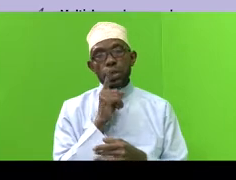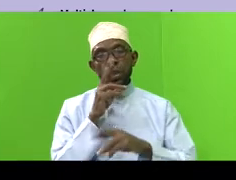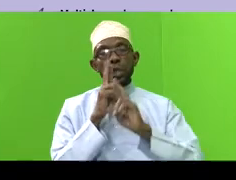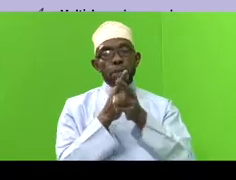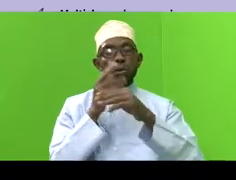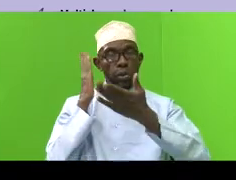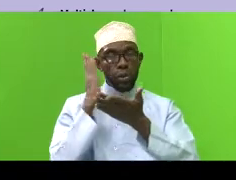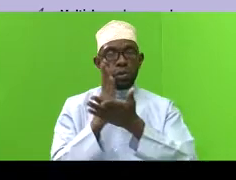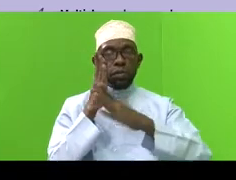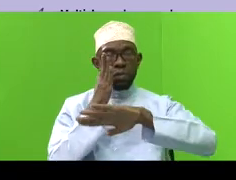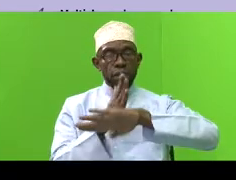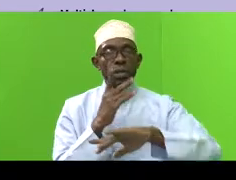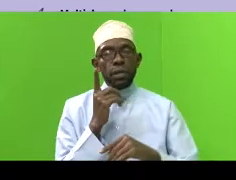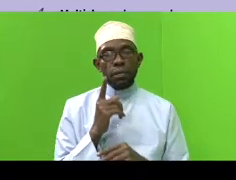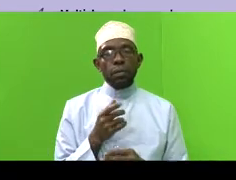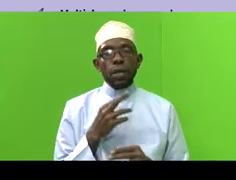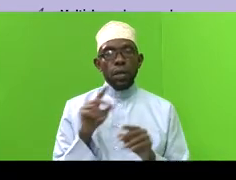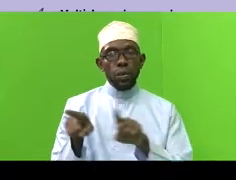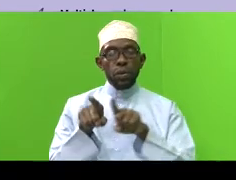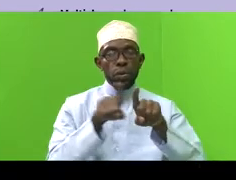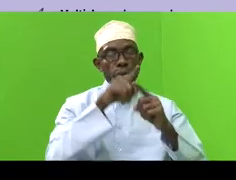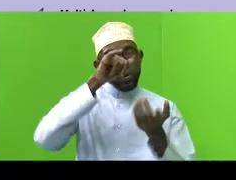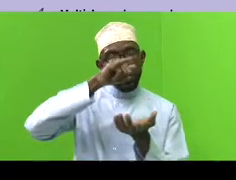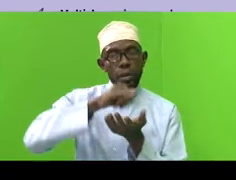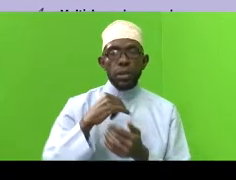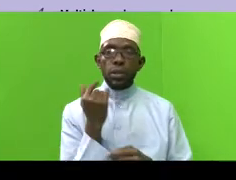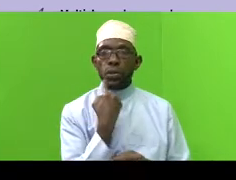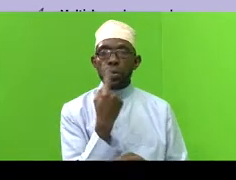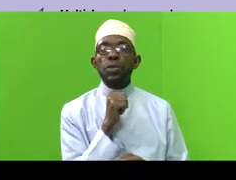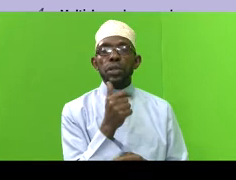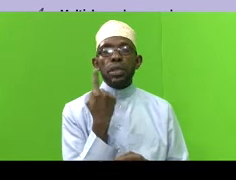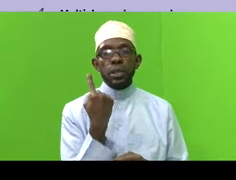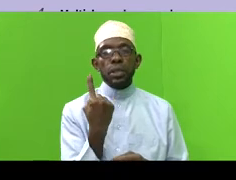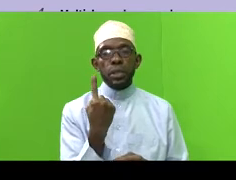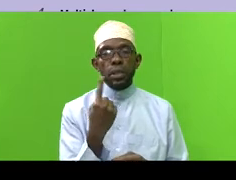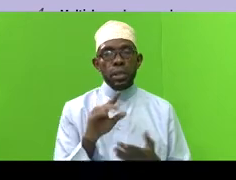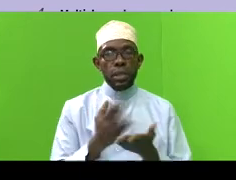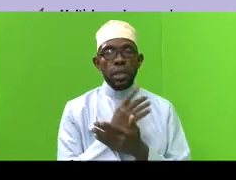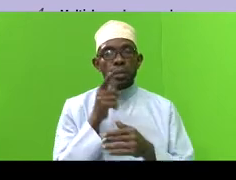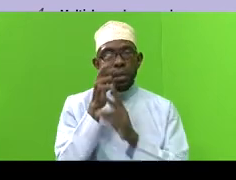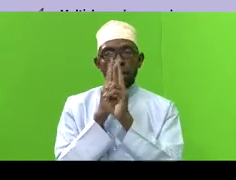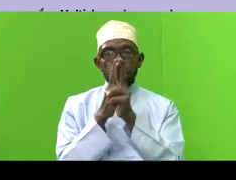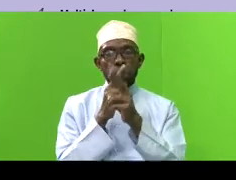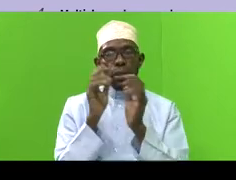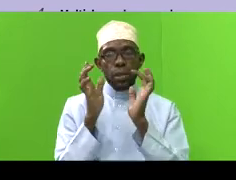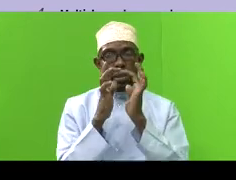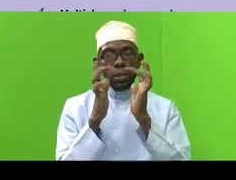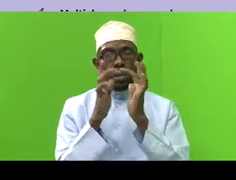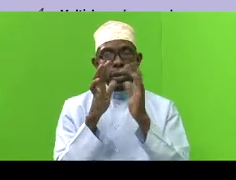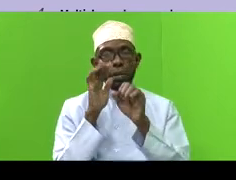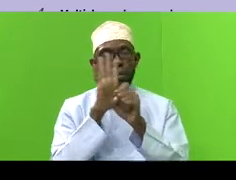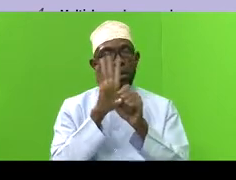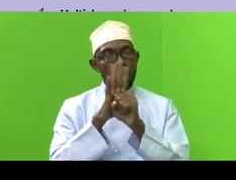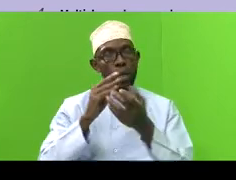tu kuchapisha. Na hiyo pia si hiyo peke yake, unapata hata baadhi ya wanahabari siku hizi mitandao ina